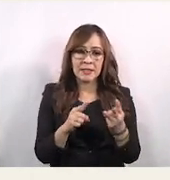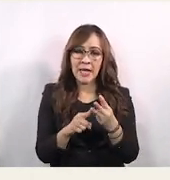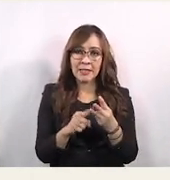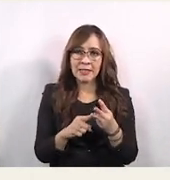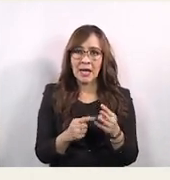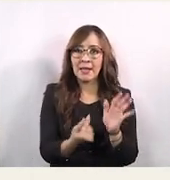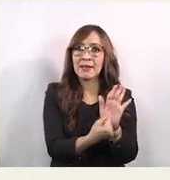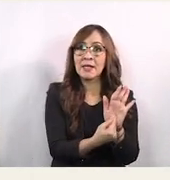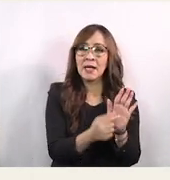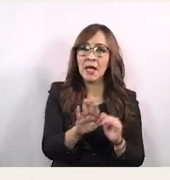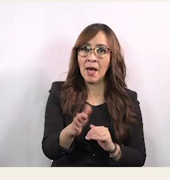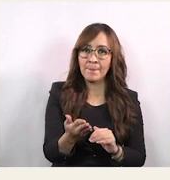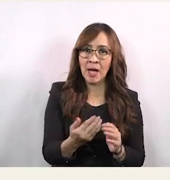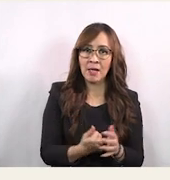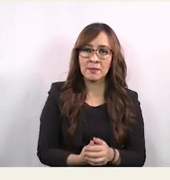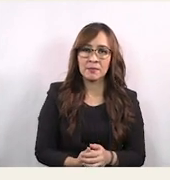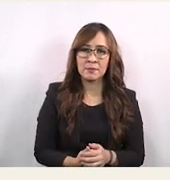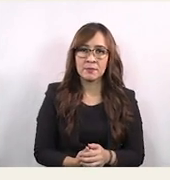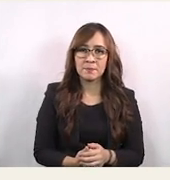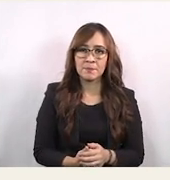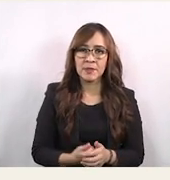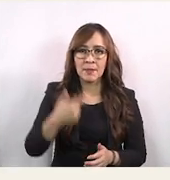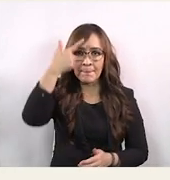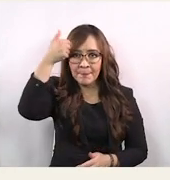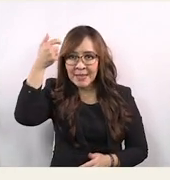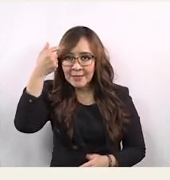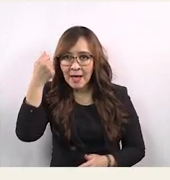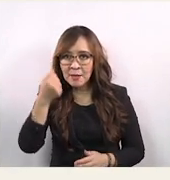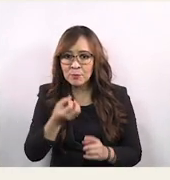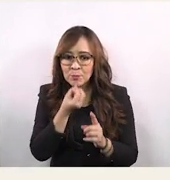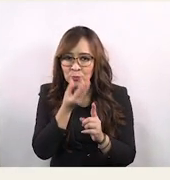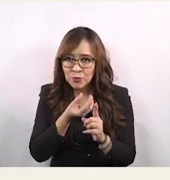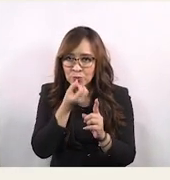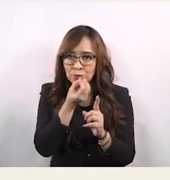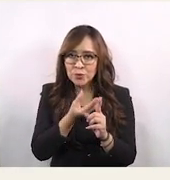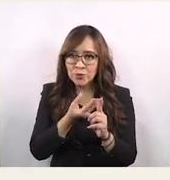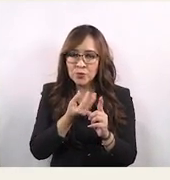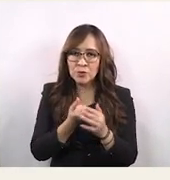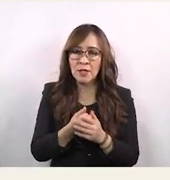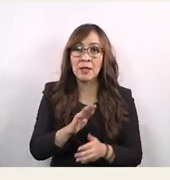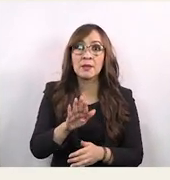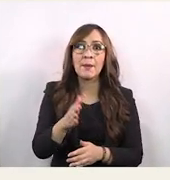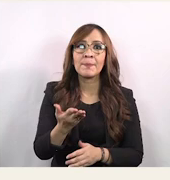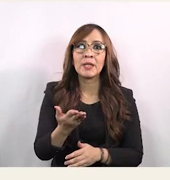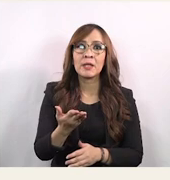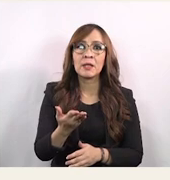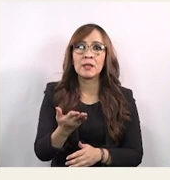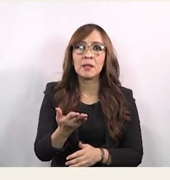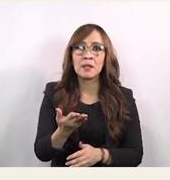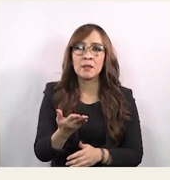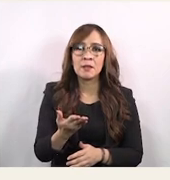Hai ciciro Isabel ini manis dalam bujuk dan Hai tapi bengis dalam jebakan